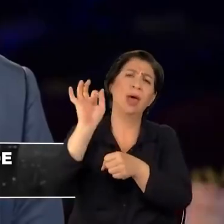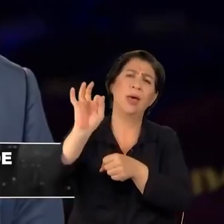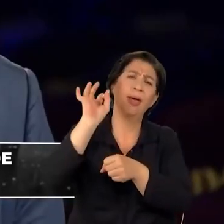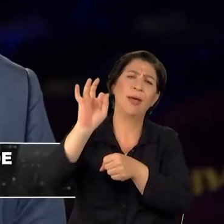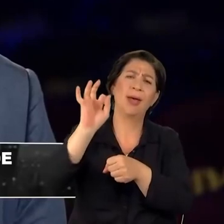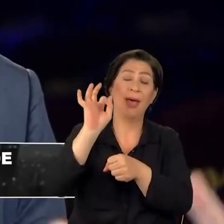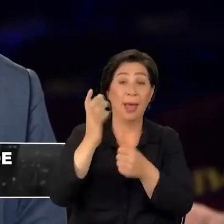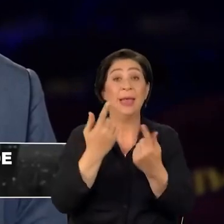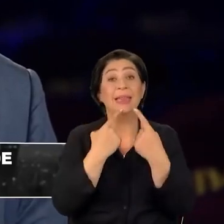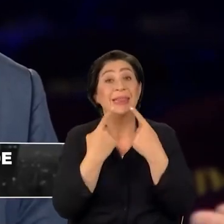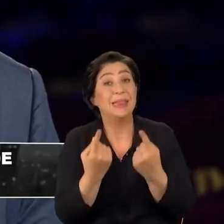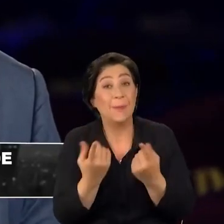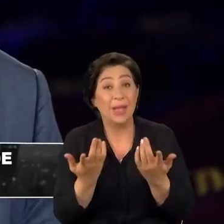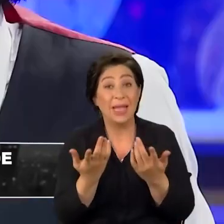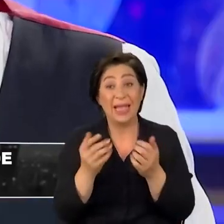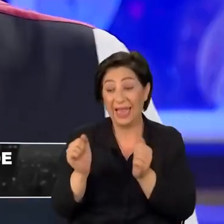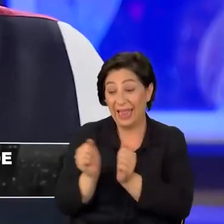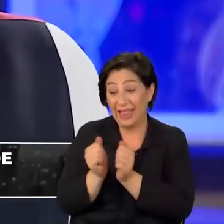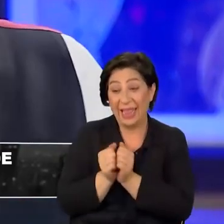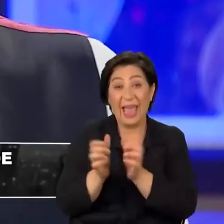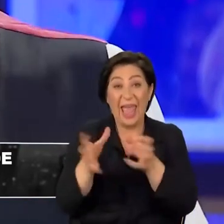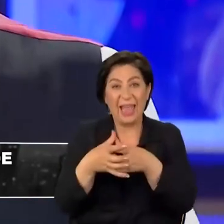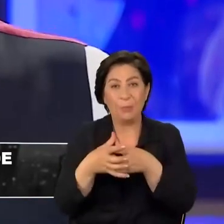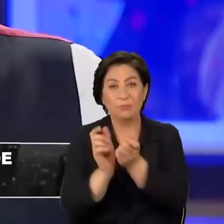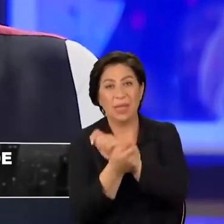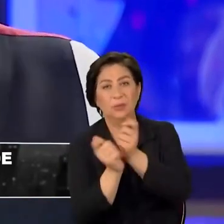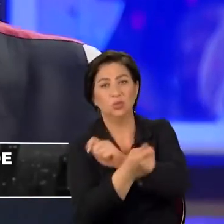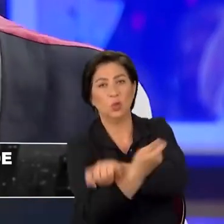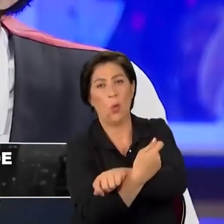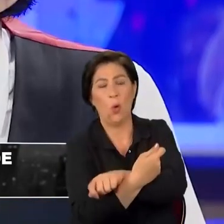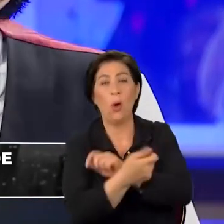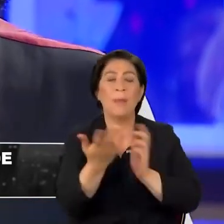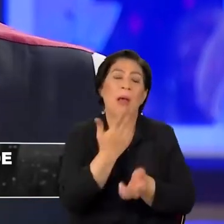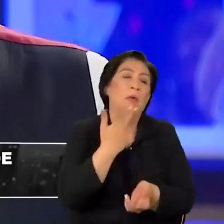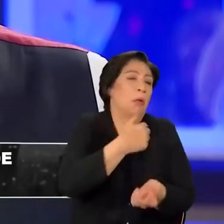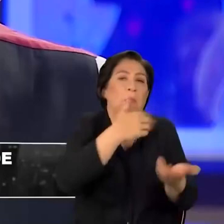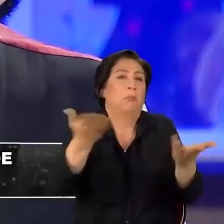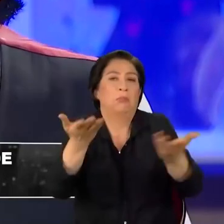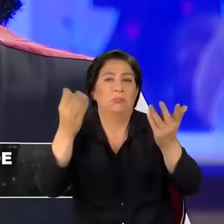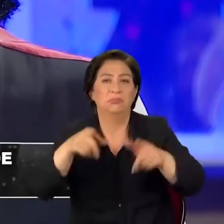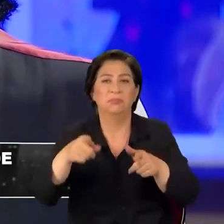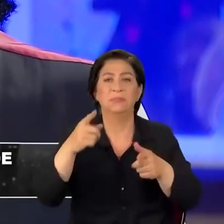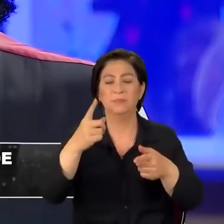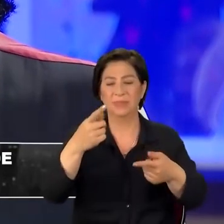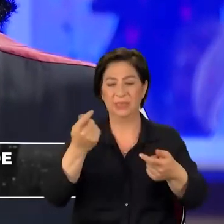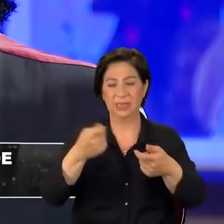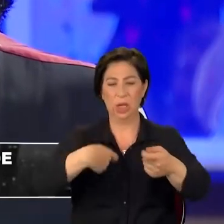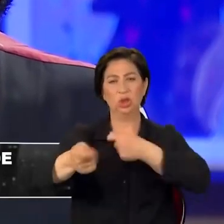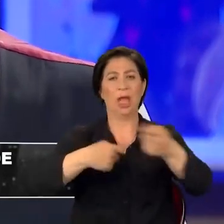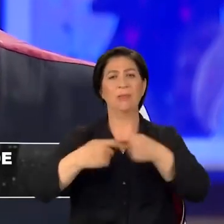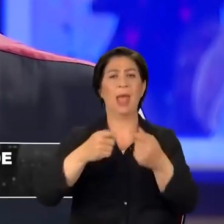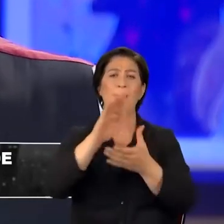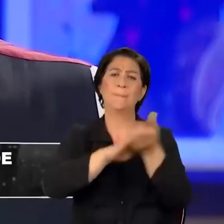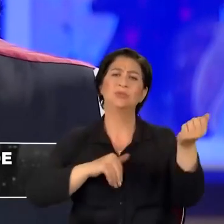ki yani yanlarındaki ekipler diyelim değişiyor. Diyelim ki adam kadın işletmeden, iktisattan mezun